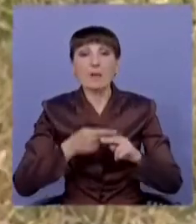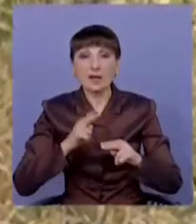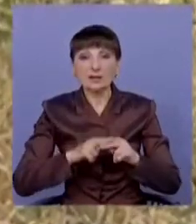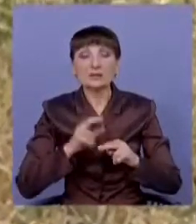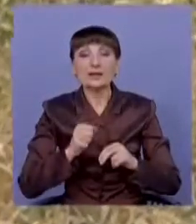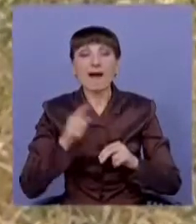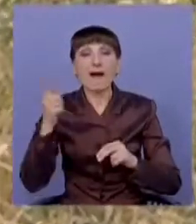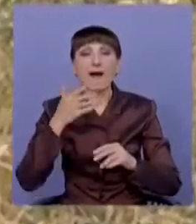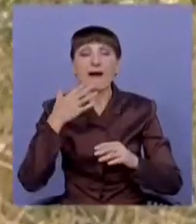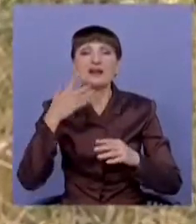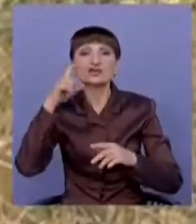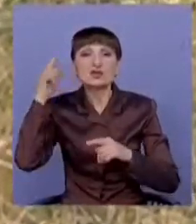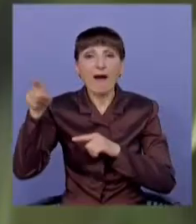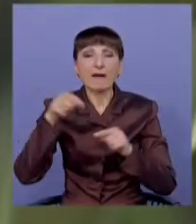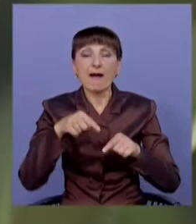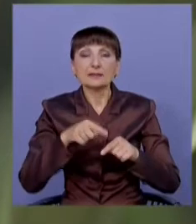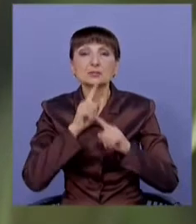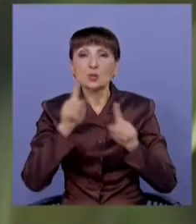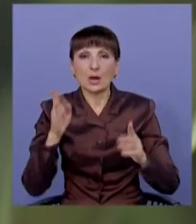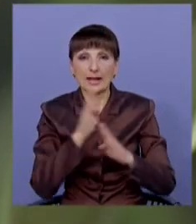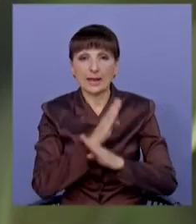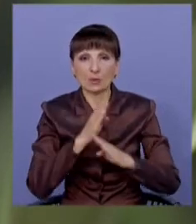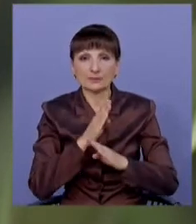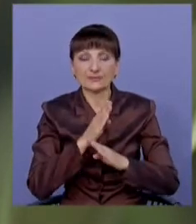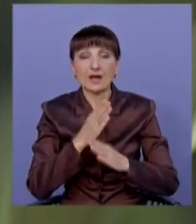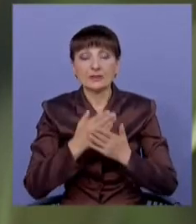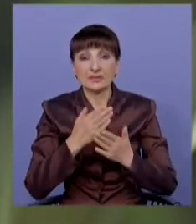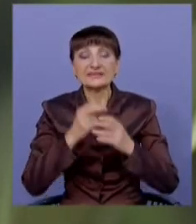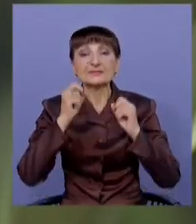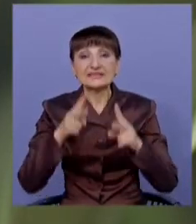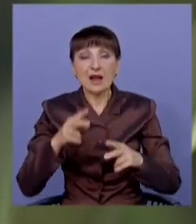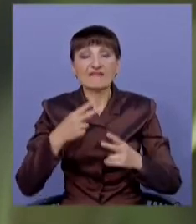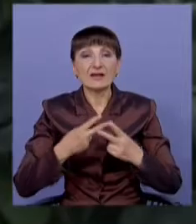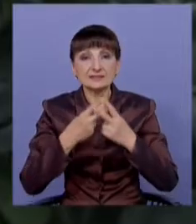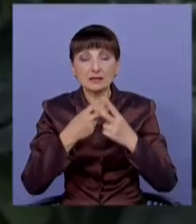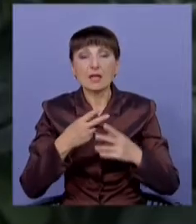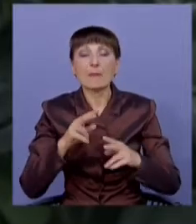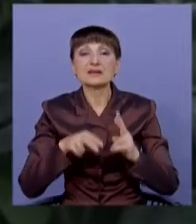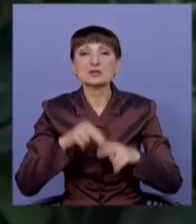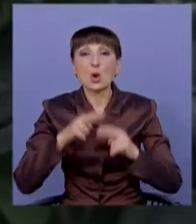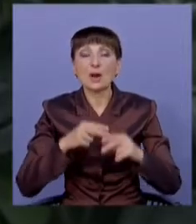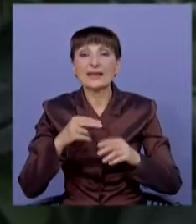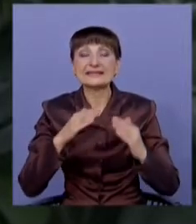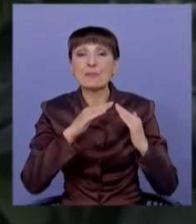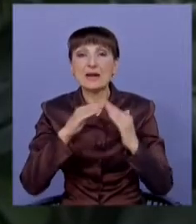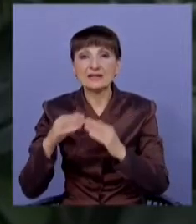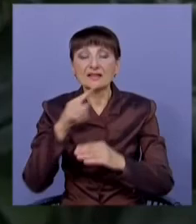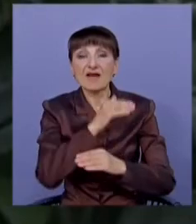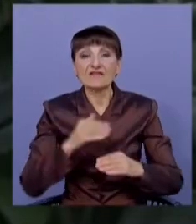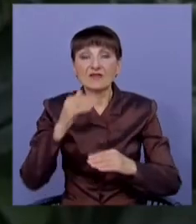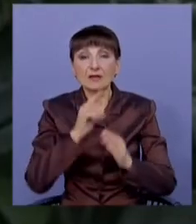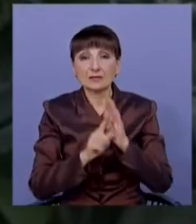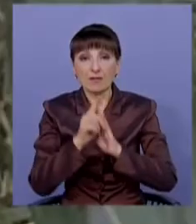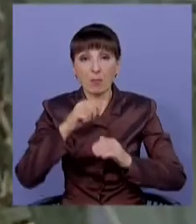для тропических плодов нужен особый климат. В столице, к примеру, специально для этого построили теплицу. В феврале этого года там